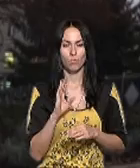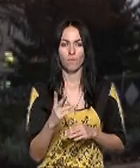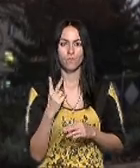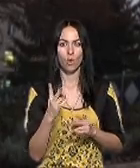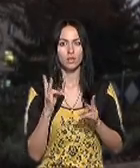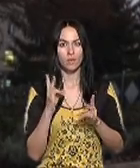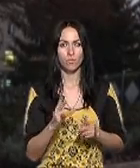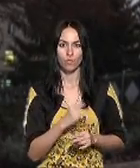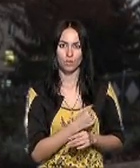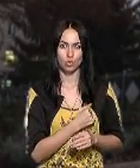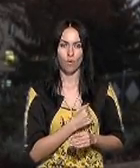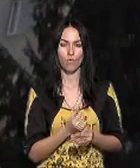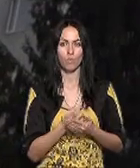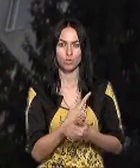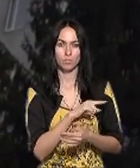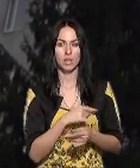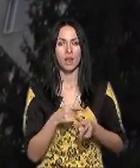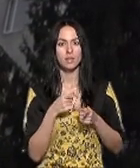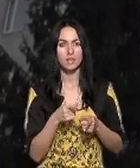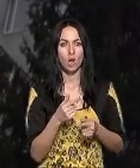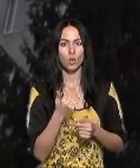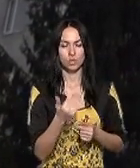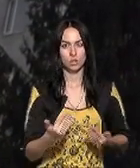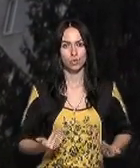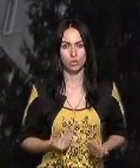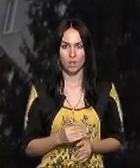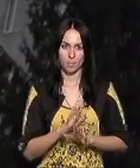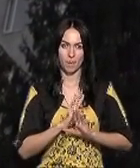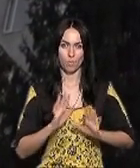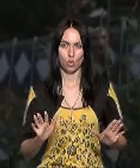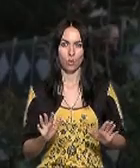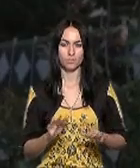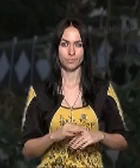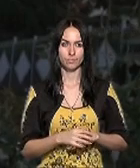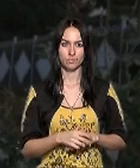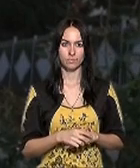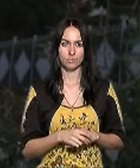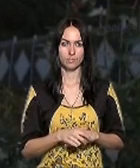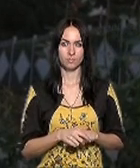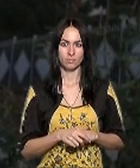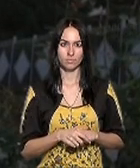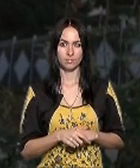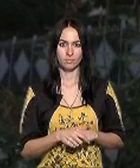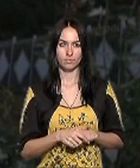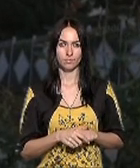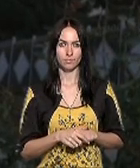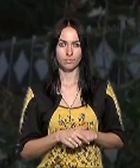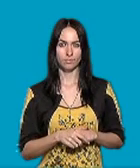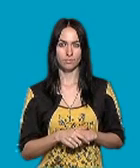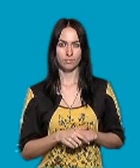військовому шпиталі. Загрози їхнім життям не було. Анастасія Посухова, Юлія Бондарева. Новини на Суспільному.